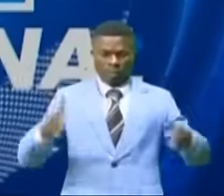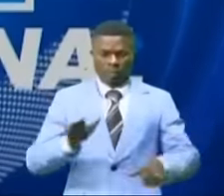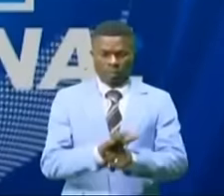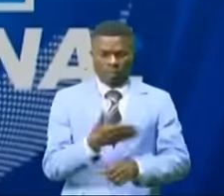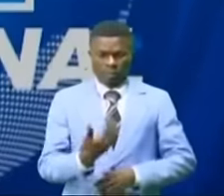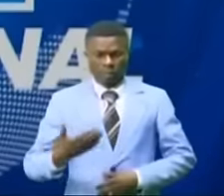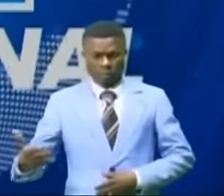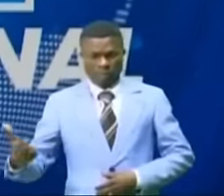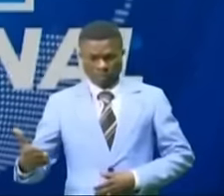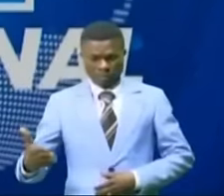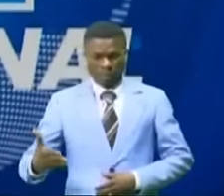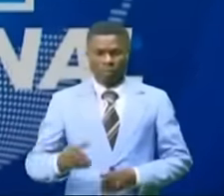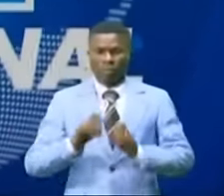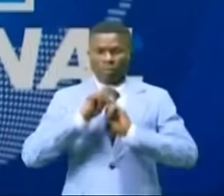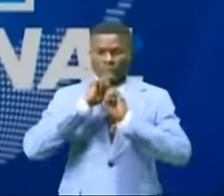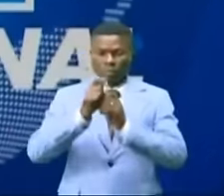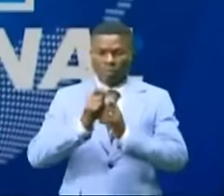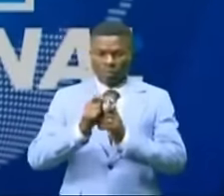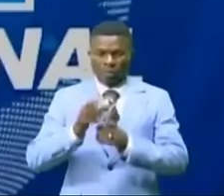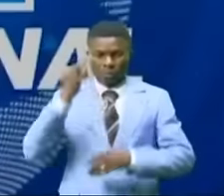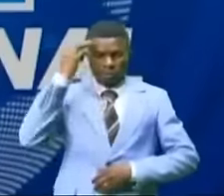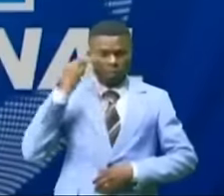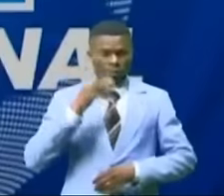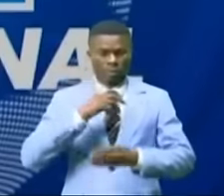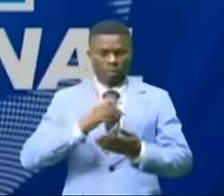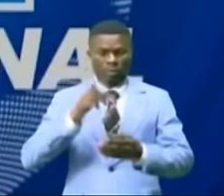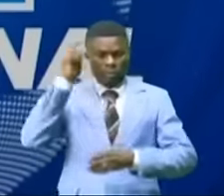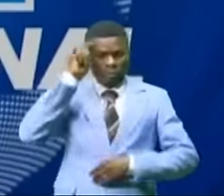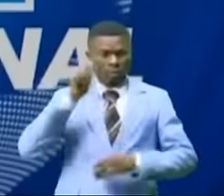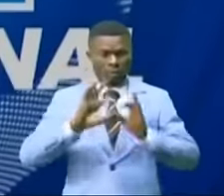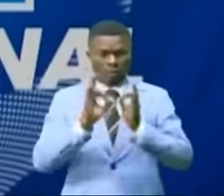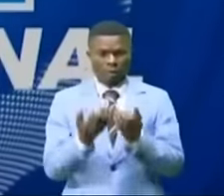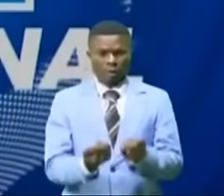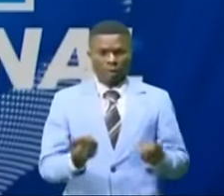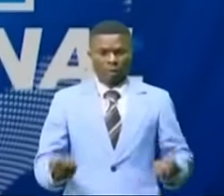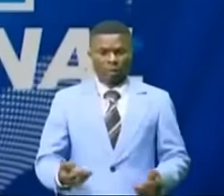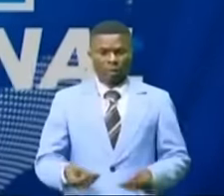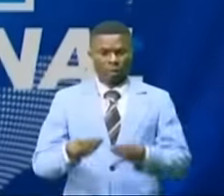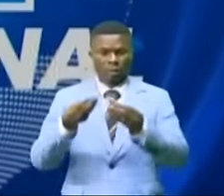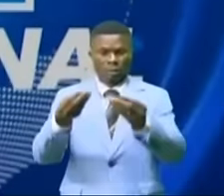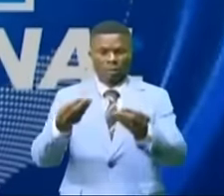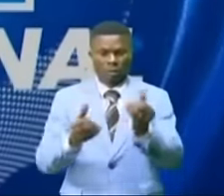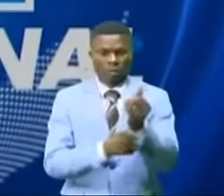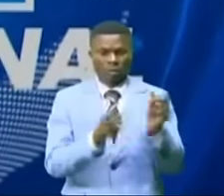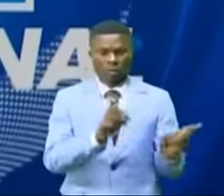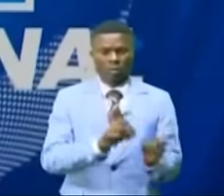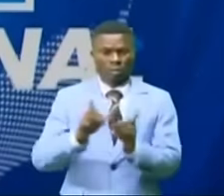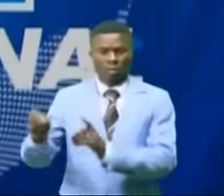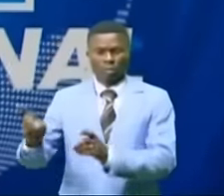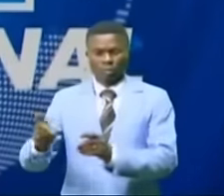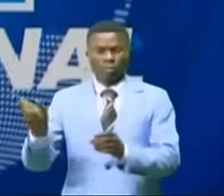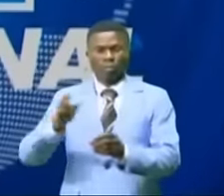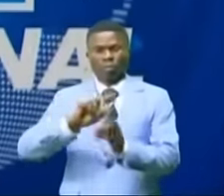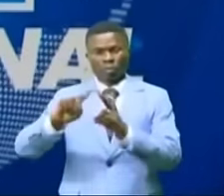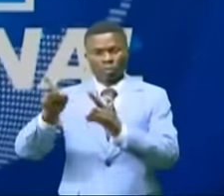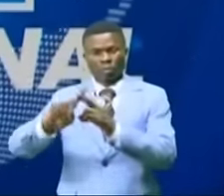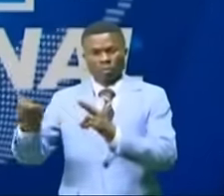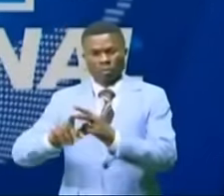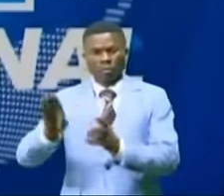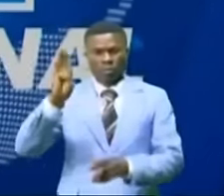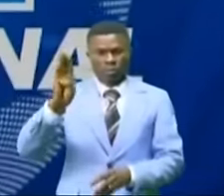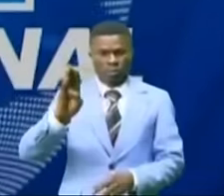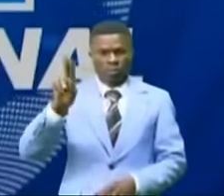plusieurs articles font le lot du don que la ministre du Genre, Famille et Enfants a apporté aux déplacés du site